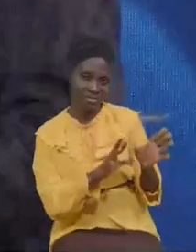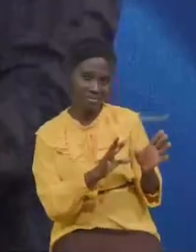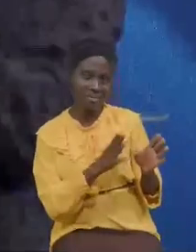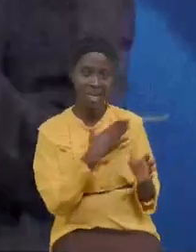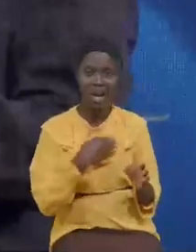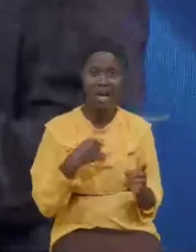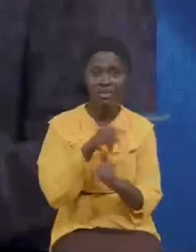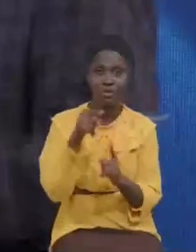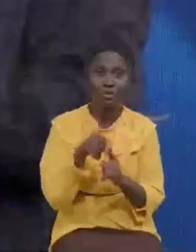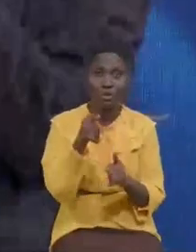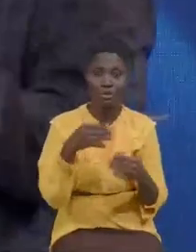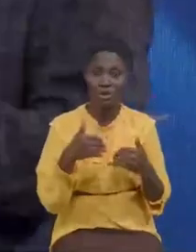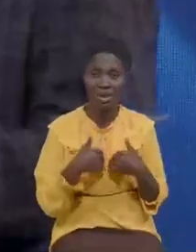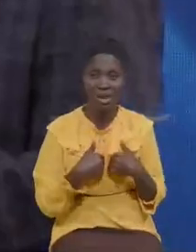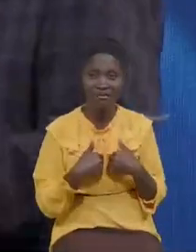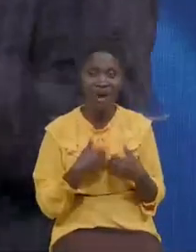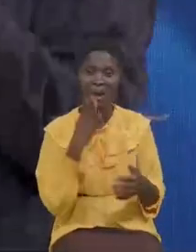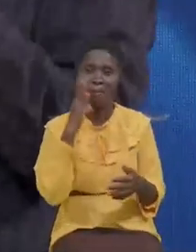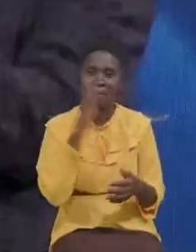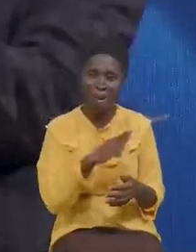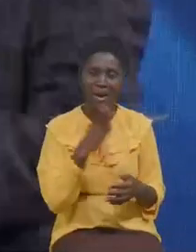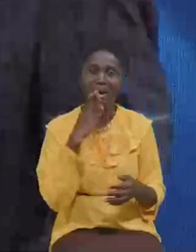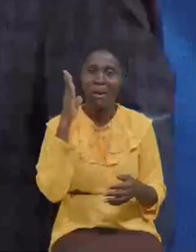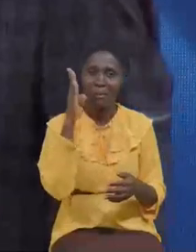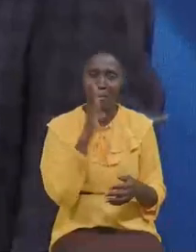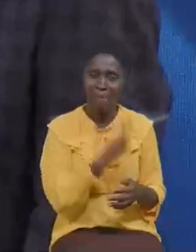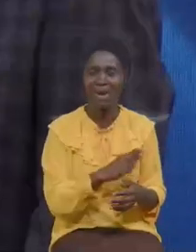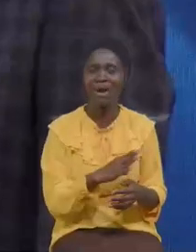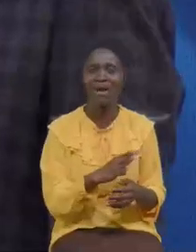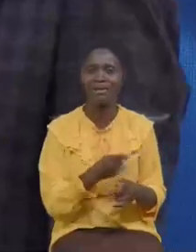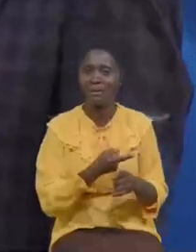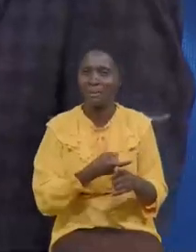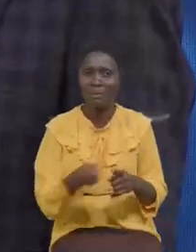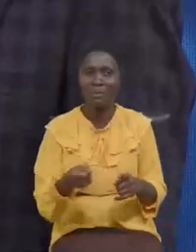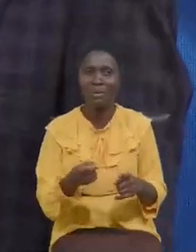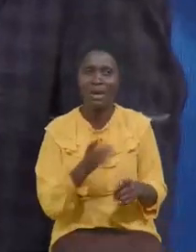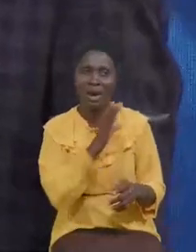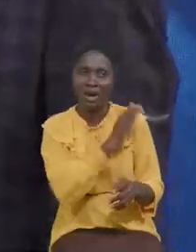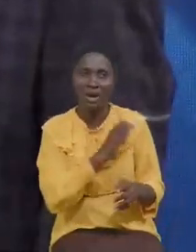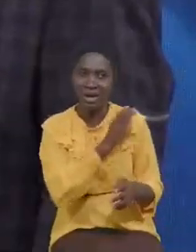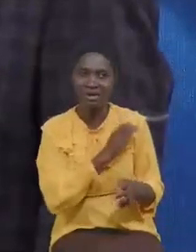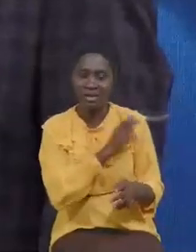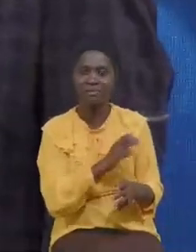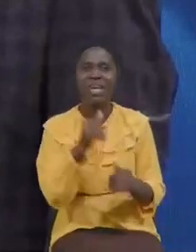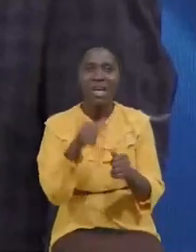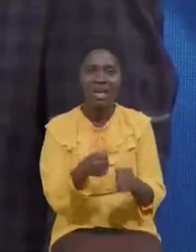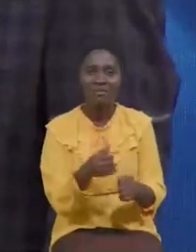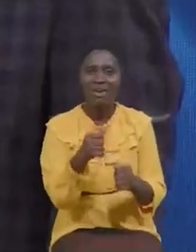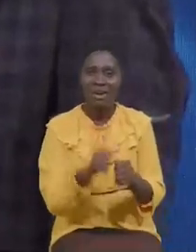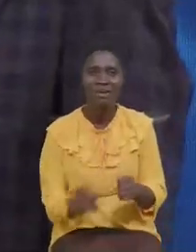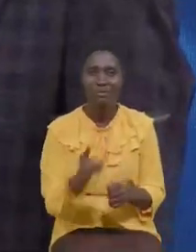Lorsque tu as la haine, lorsque tu as un caractère mauvais, injurieux, il n'y a